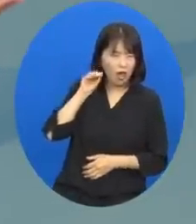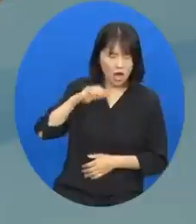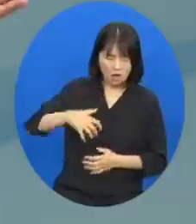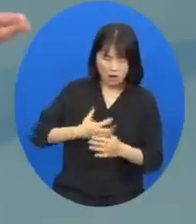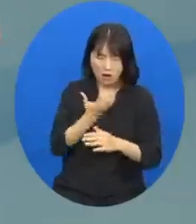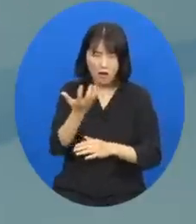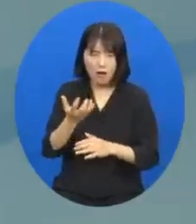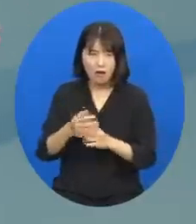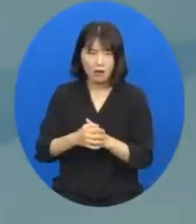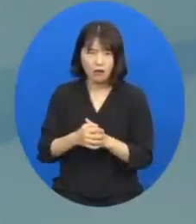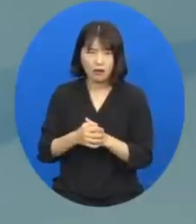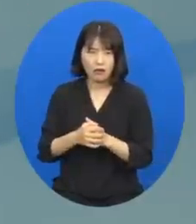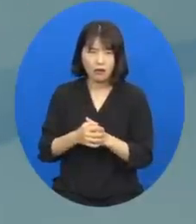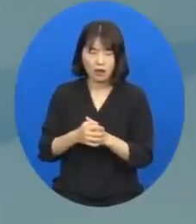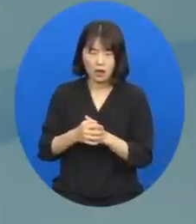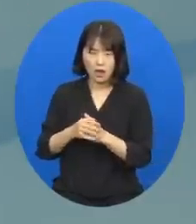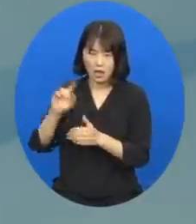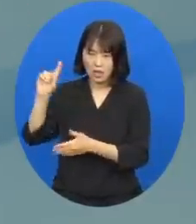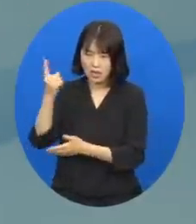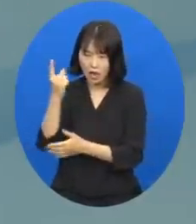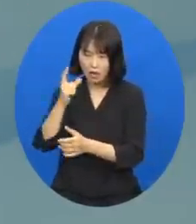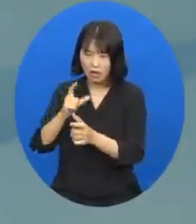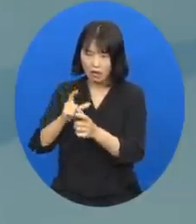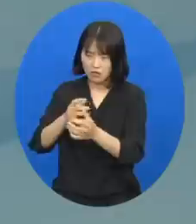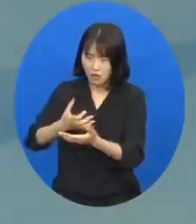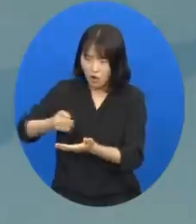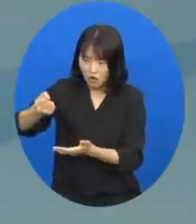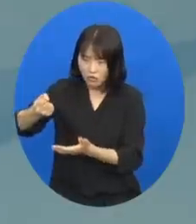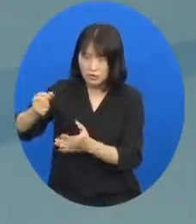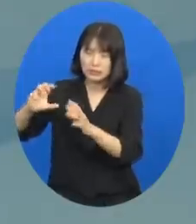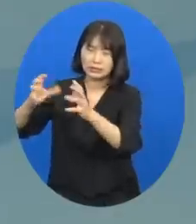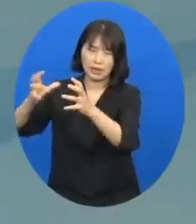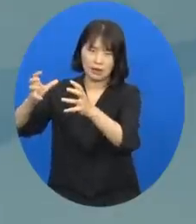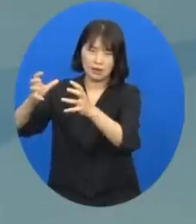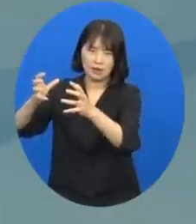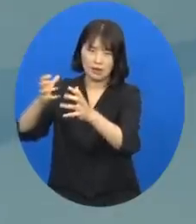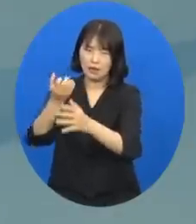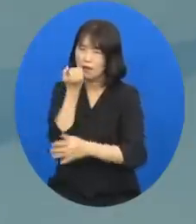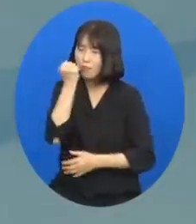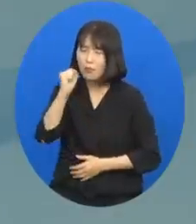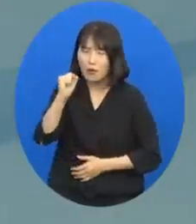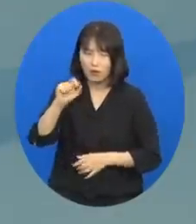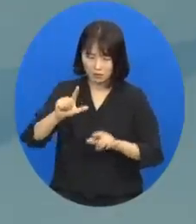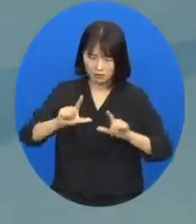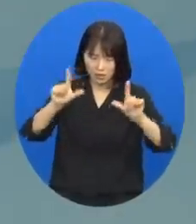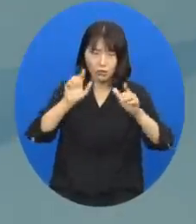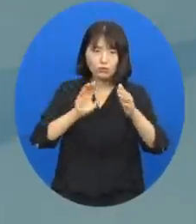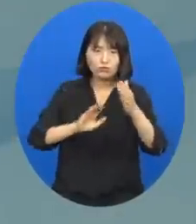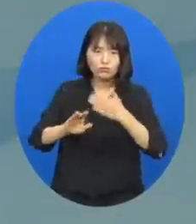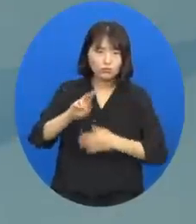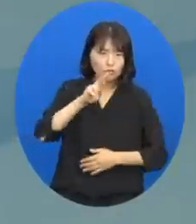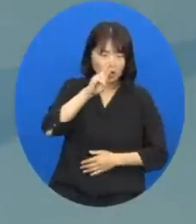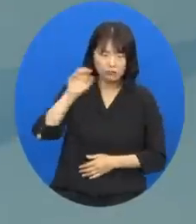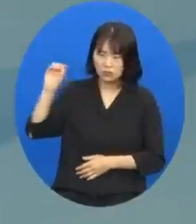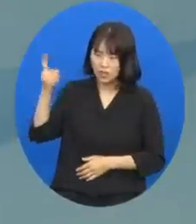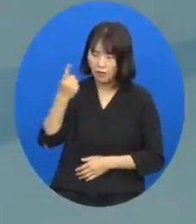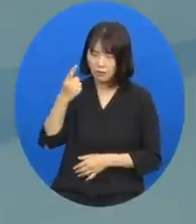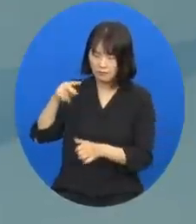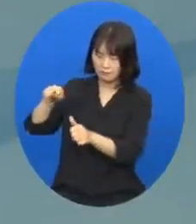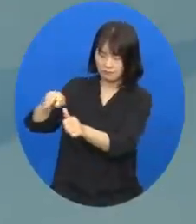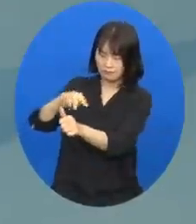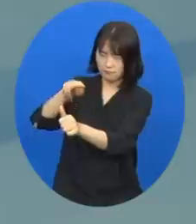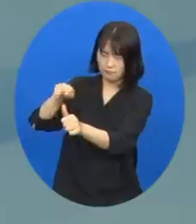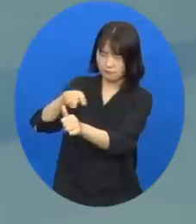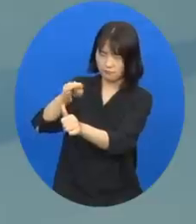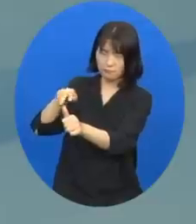그가 더 얻을 것이 나라 말고 무엇이냐 하고 그날 우로 사울이 다윗을 어떻게 따고 요 주목했다 라고